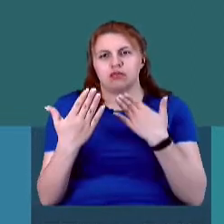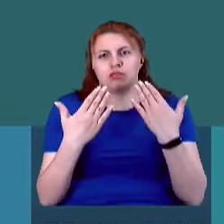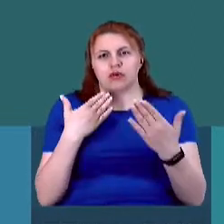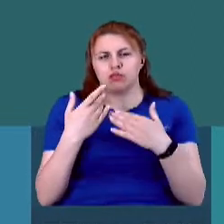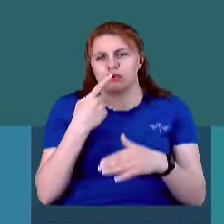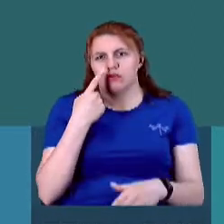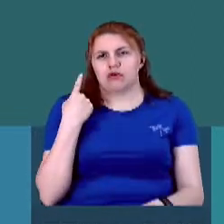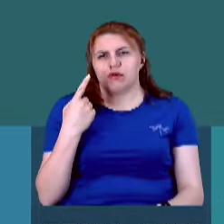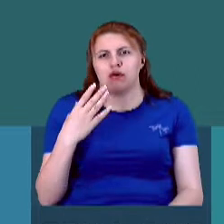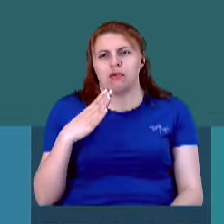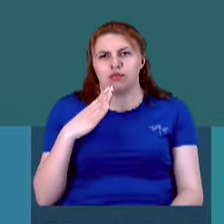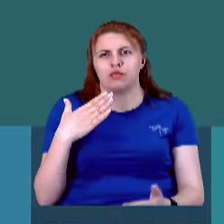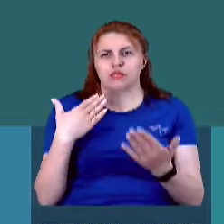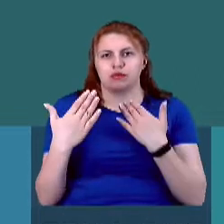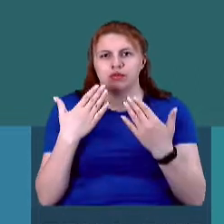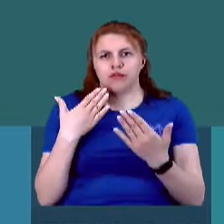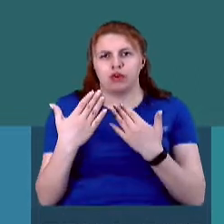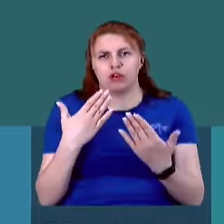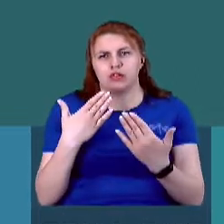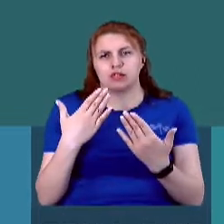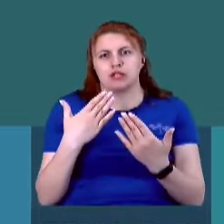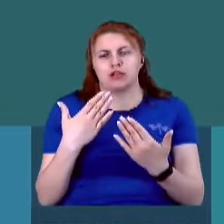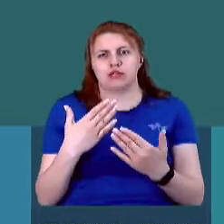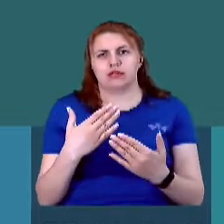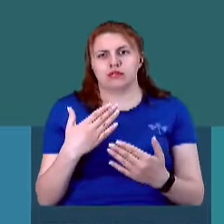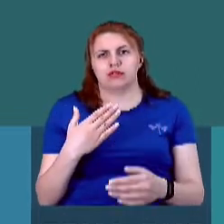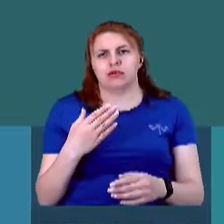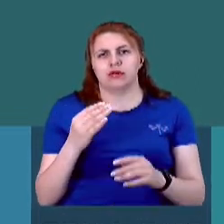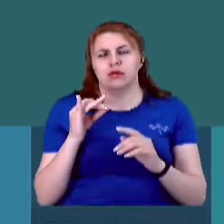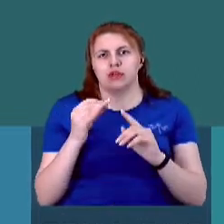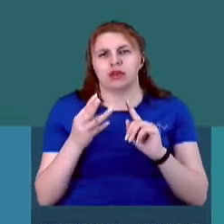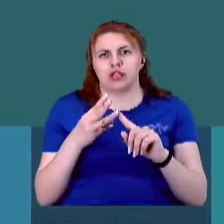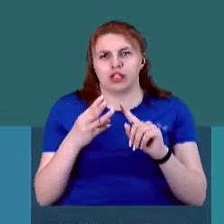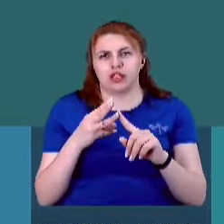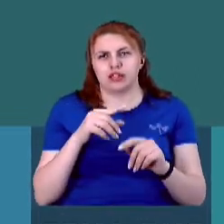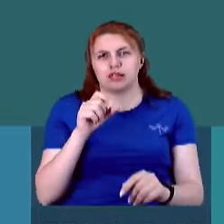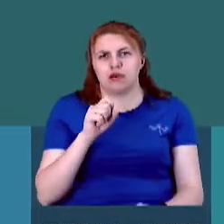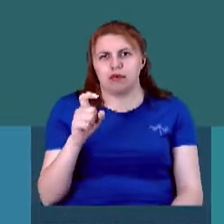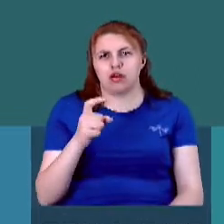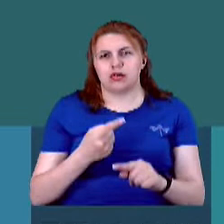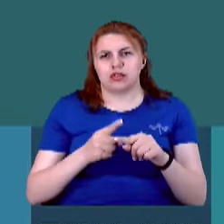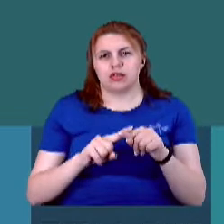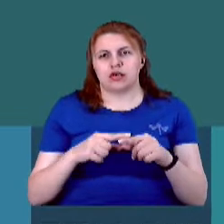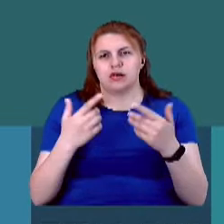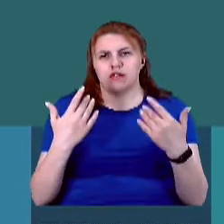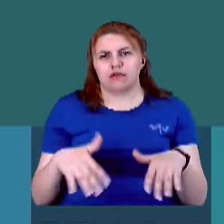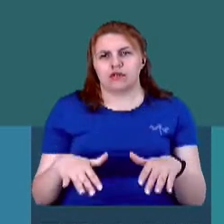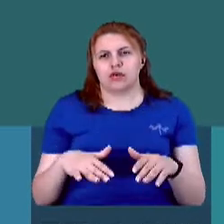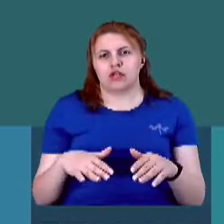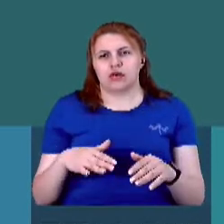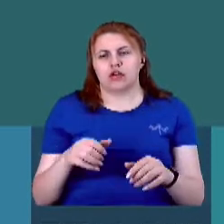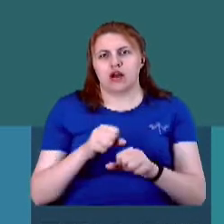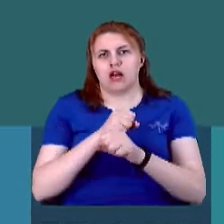нещодавно тільки спілкувалися. І третій замах, це вже от днями був замах,